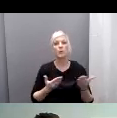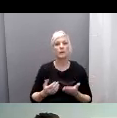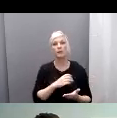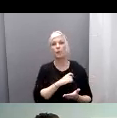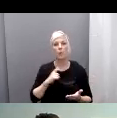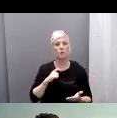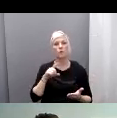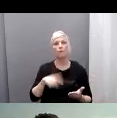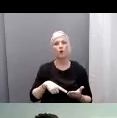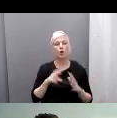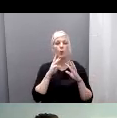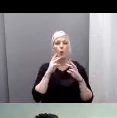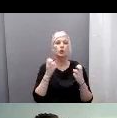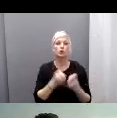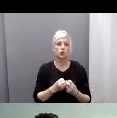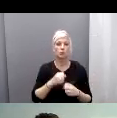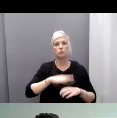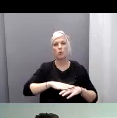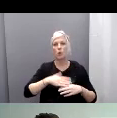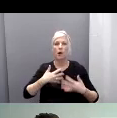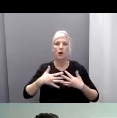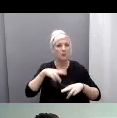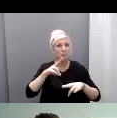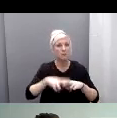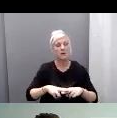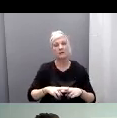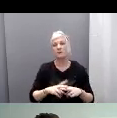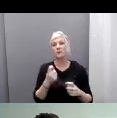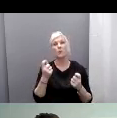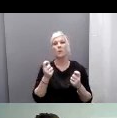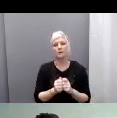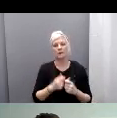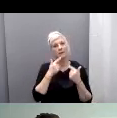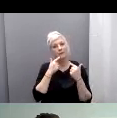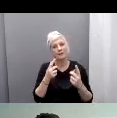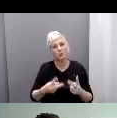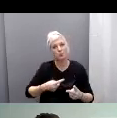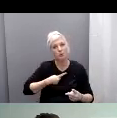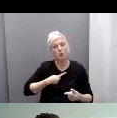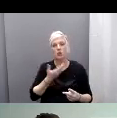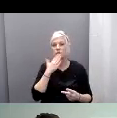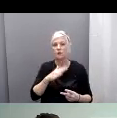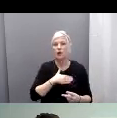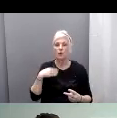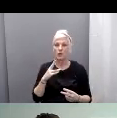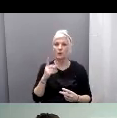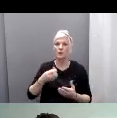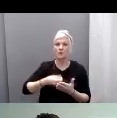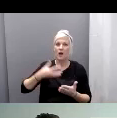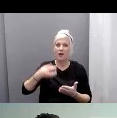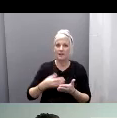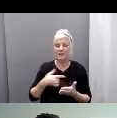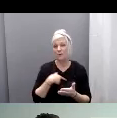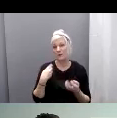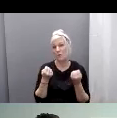för en workshop. Så tack så mycket, och svara gärna på projektets utvärdering, och så hoppas vi